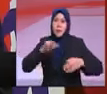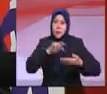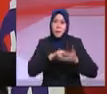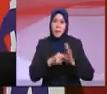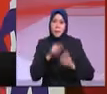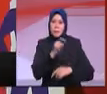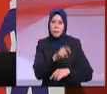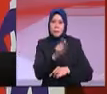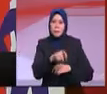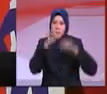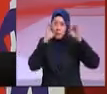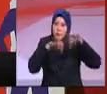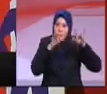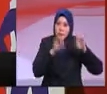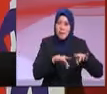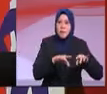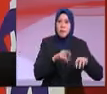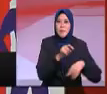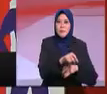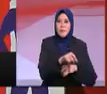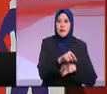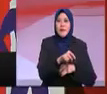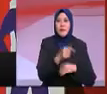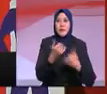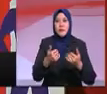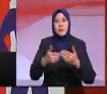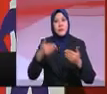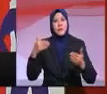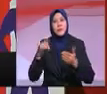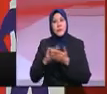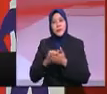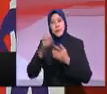Dan saringan lain yang kita jalankan ialah saringan